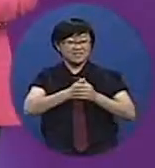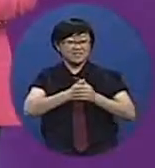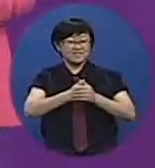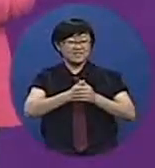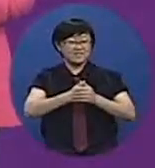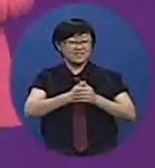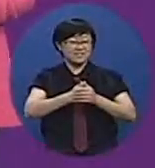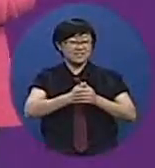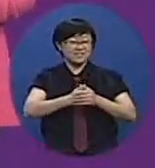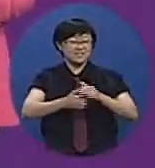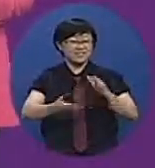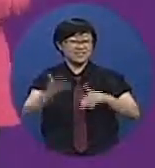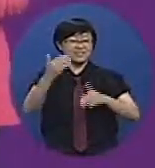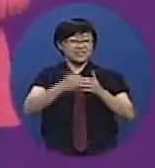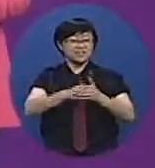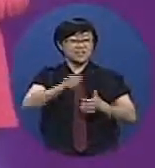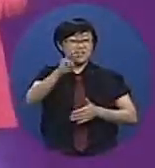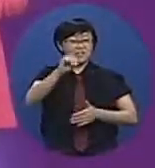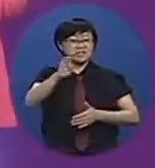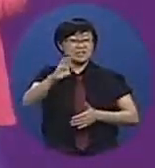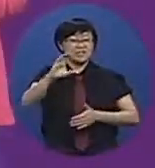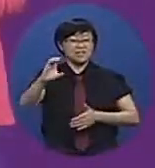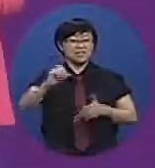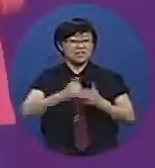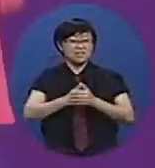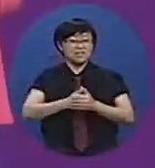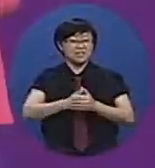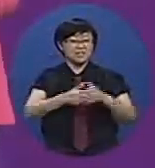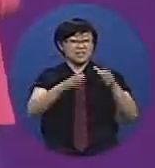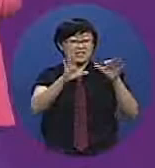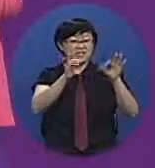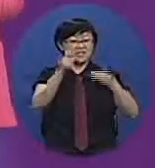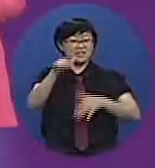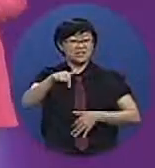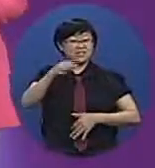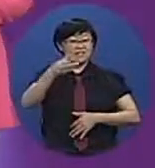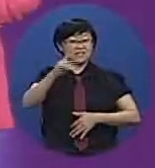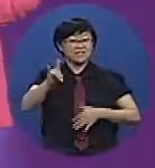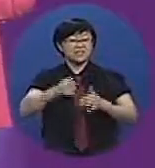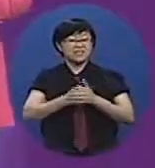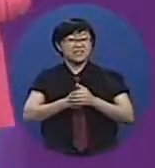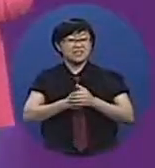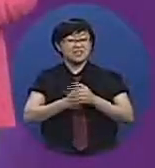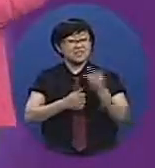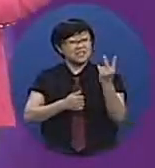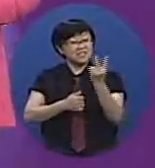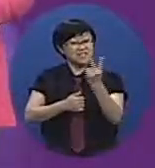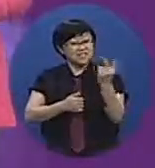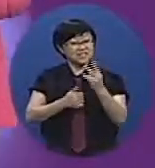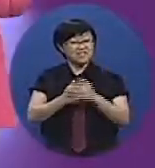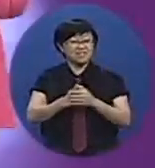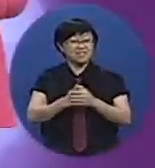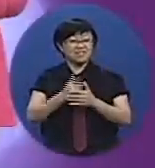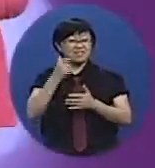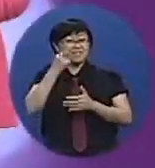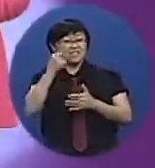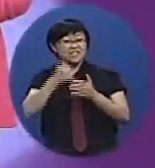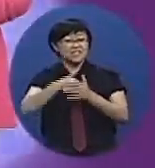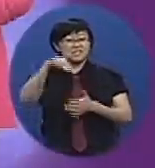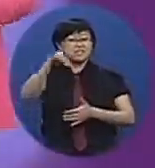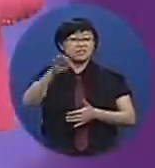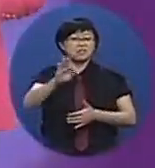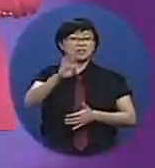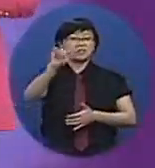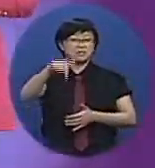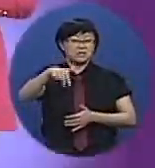네. 80년도 초에 MBC에서 네. 김학래 씨하고 저하고 둘이서 인기 청백전을